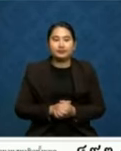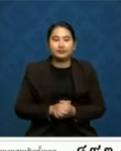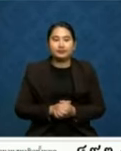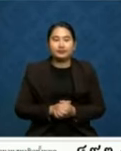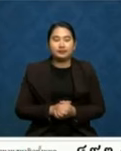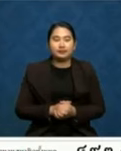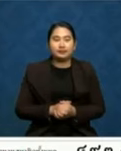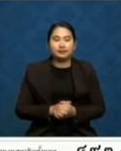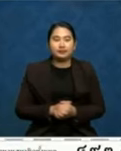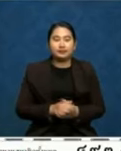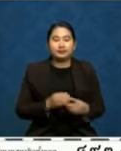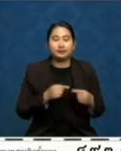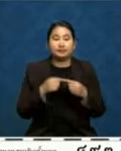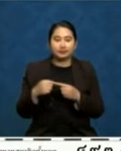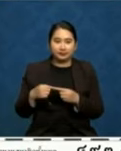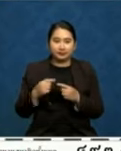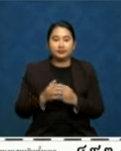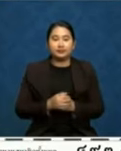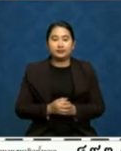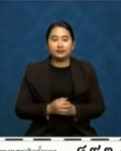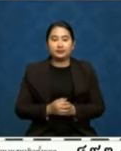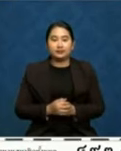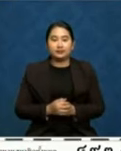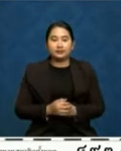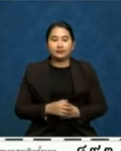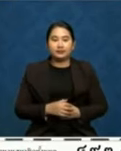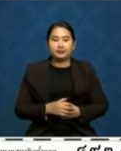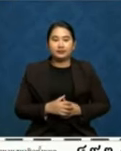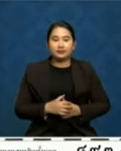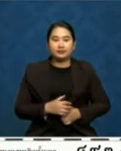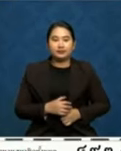านทรงยศรามสูตรครับเรียนเชิญครับ